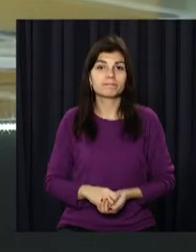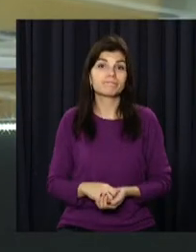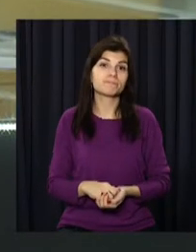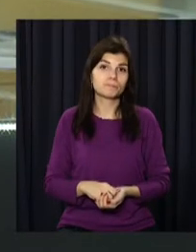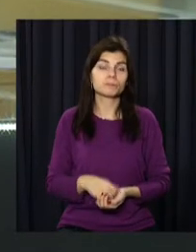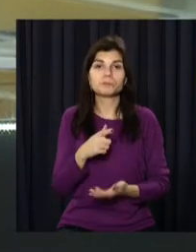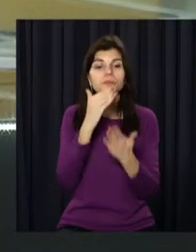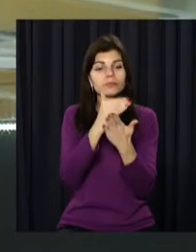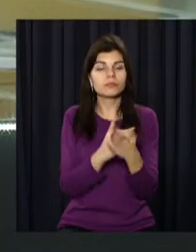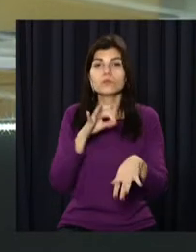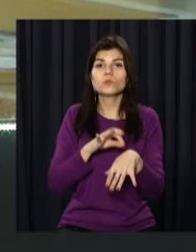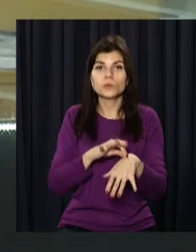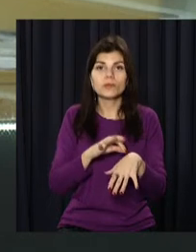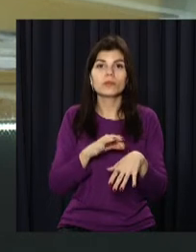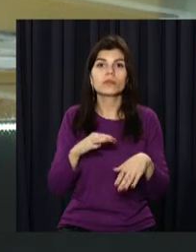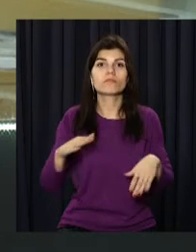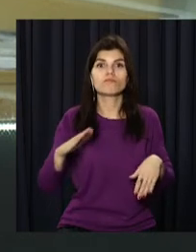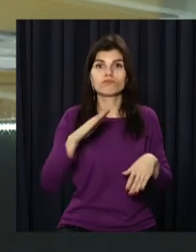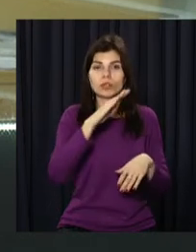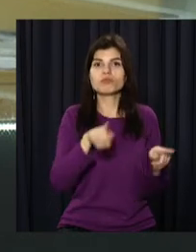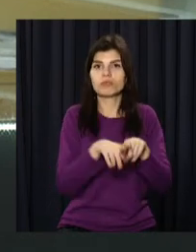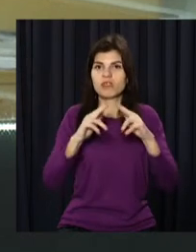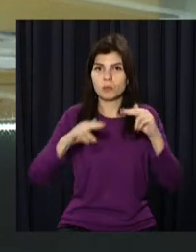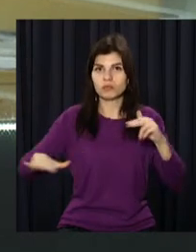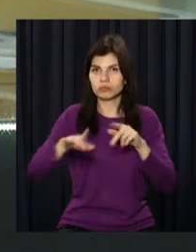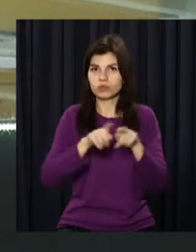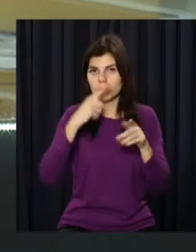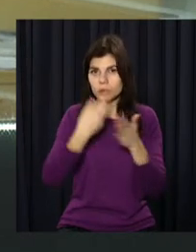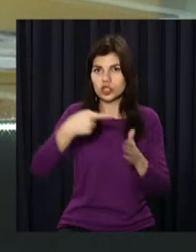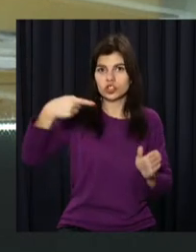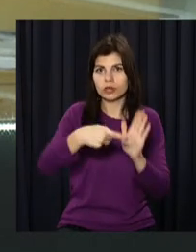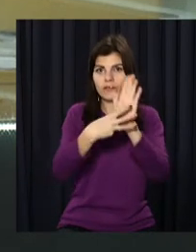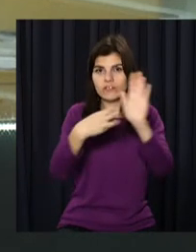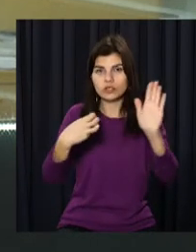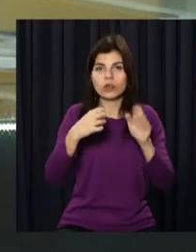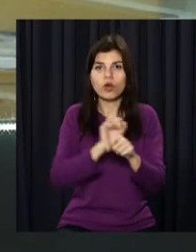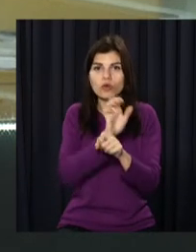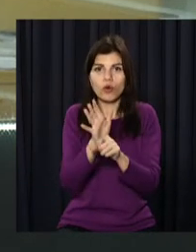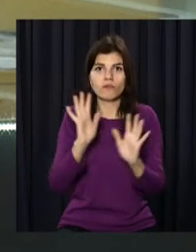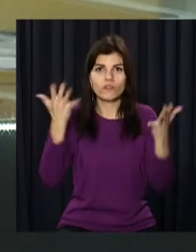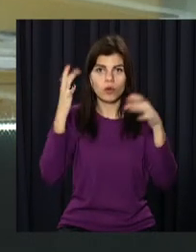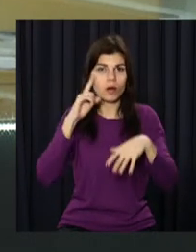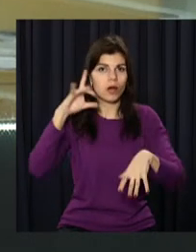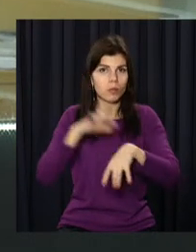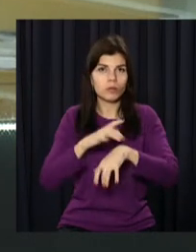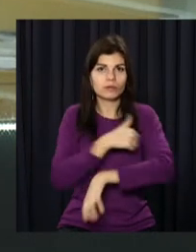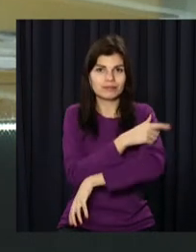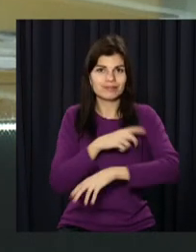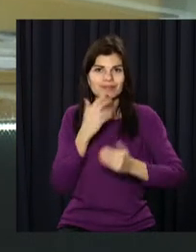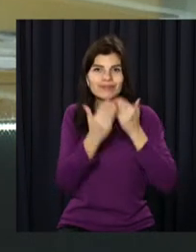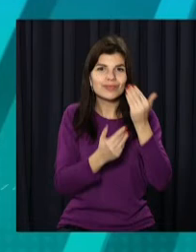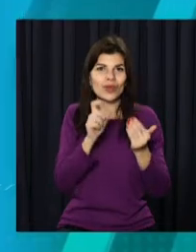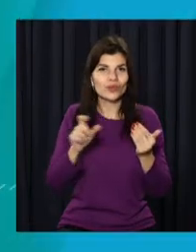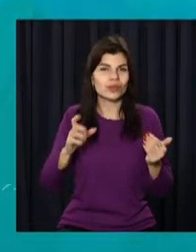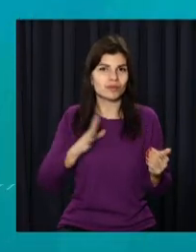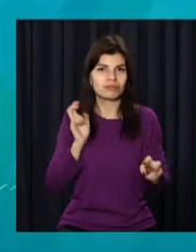Статистика захворюваності йде вгору і на Дніпропетровщині. Майже 1800 нових ковідних випадків зареєстрували минулої доби,